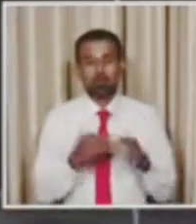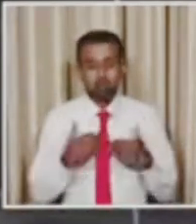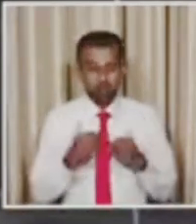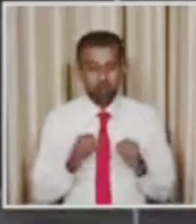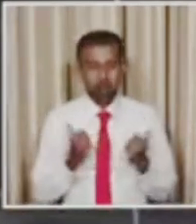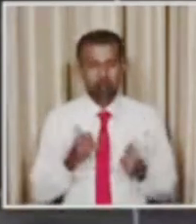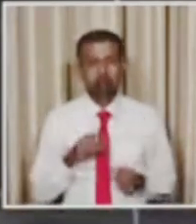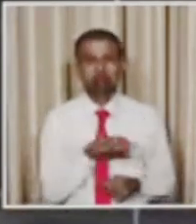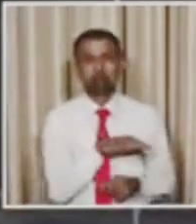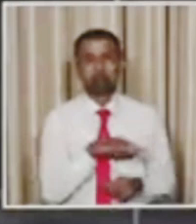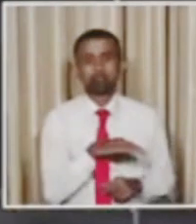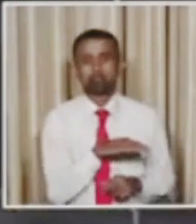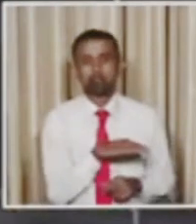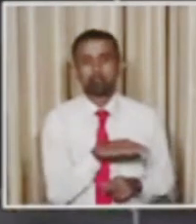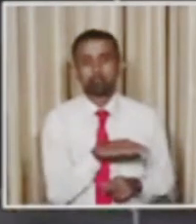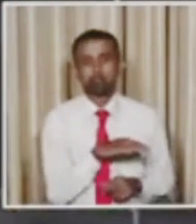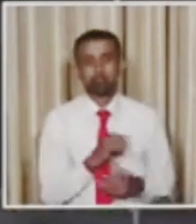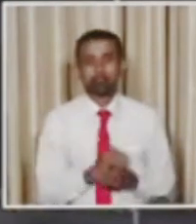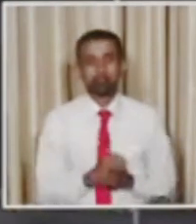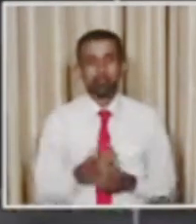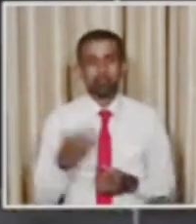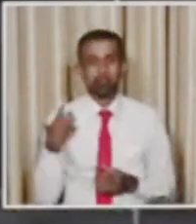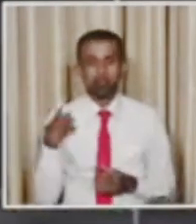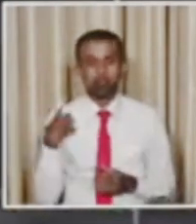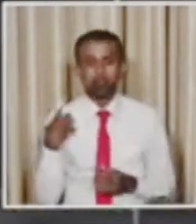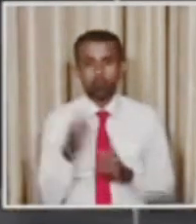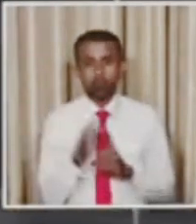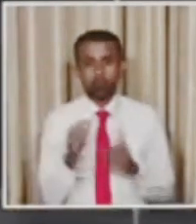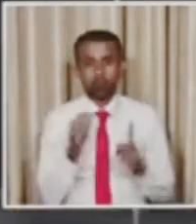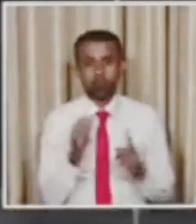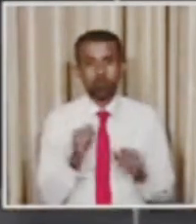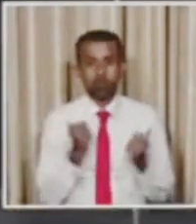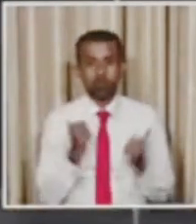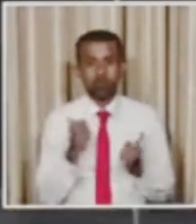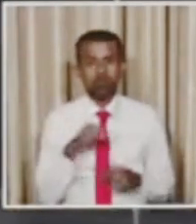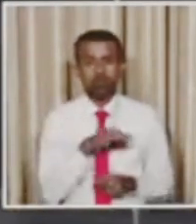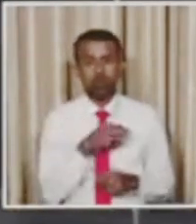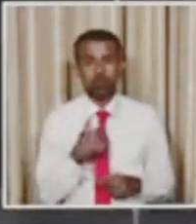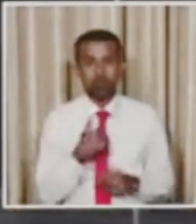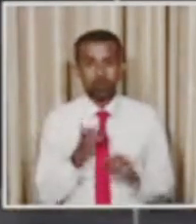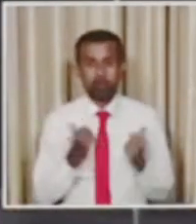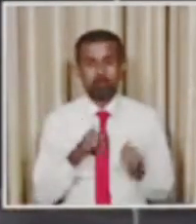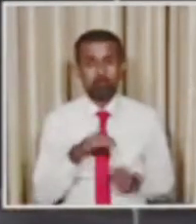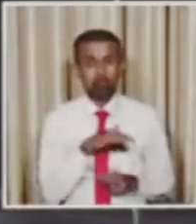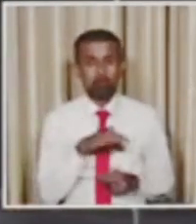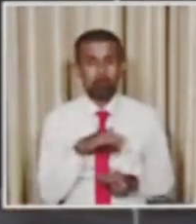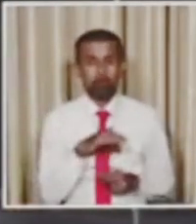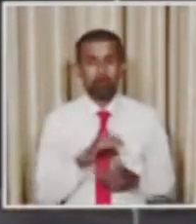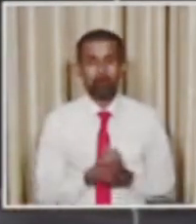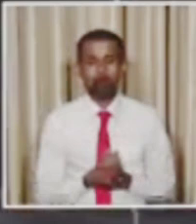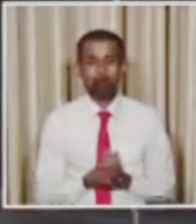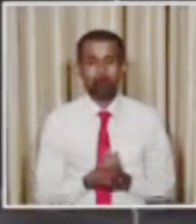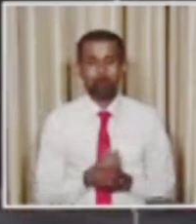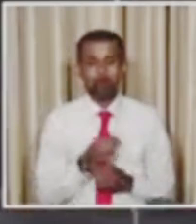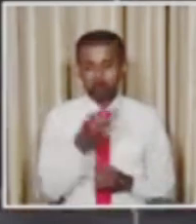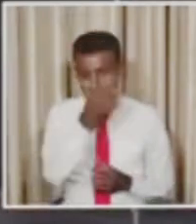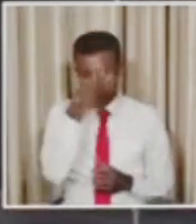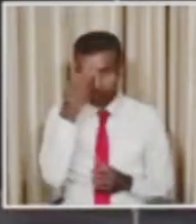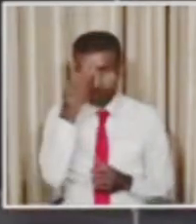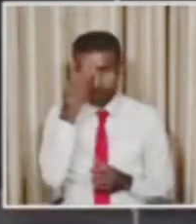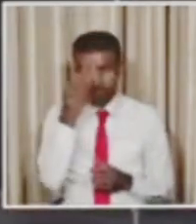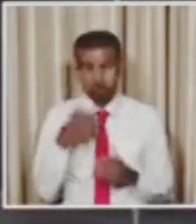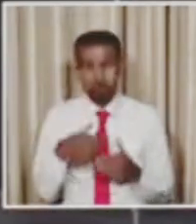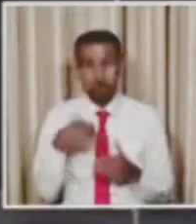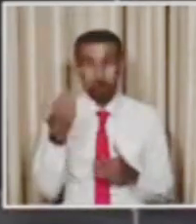ප්‍රදේශස. අර මුස්ලිම් මන්ත්‍රීතුමා ජීවත් වෙන ප්‍රදේශ, අපි ජීවත් වෙන ප්‍රදේශ, ඒ දෙමළ ඊළමෙන් පිට